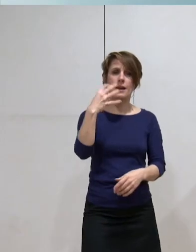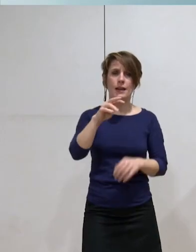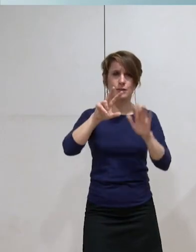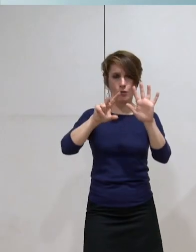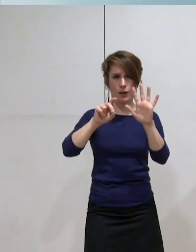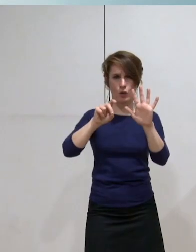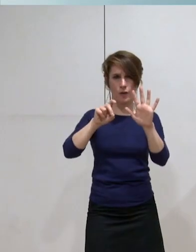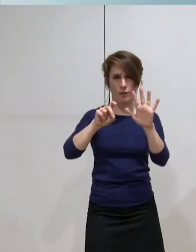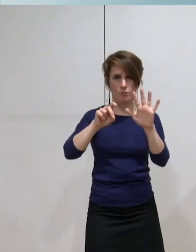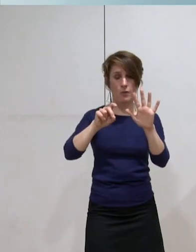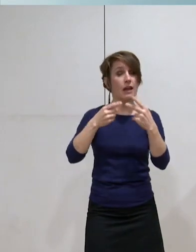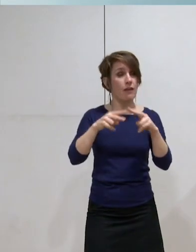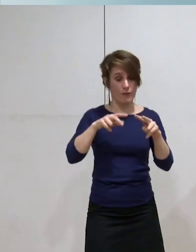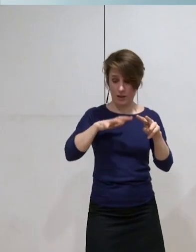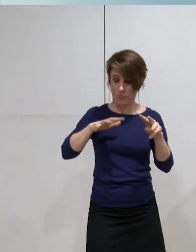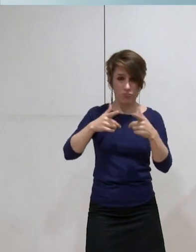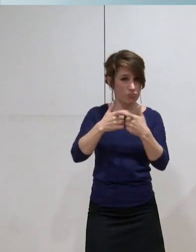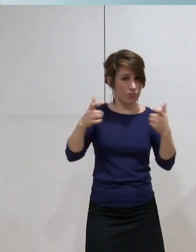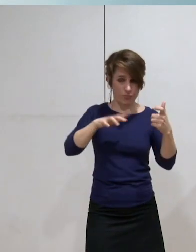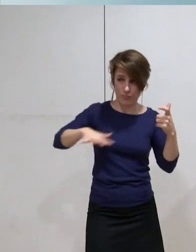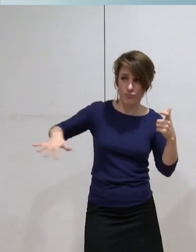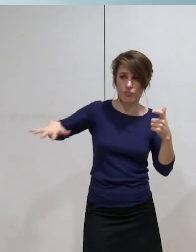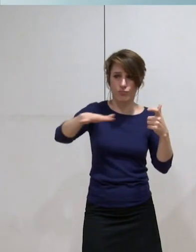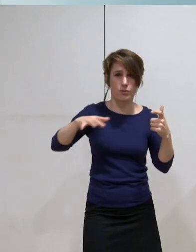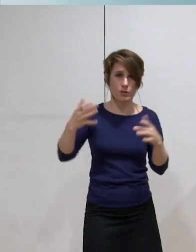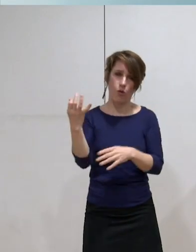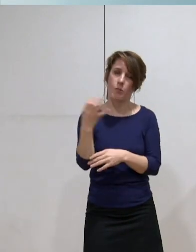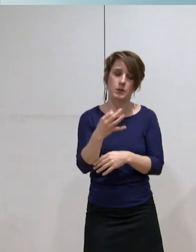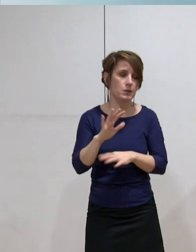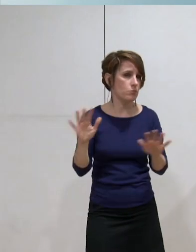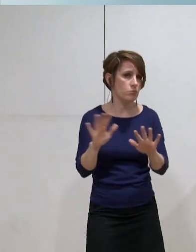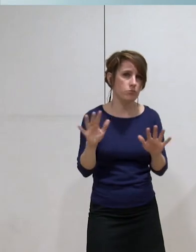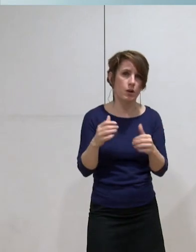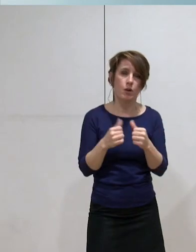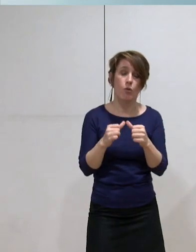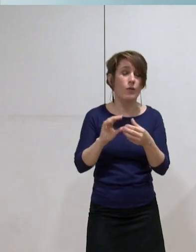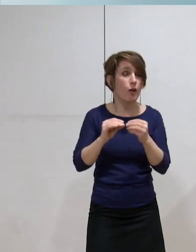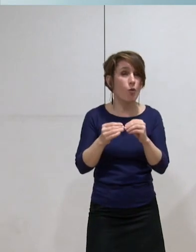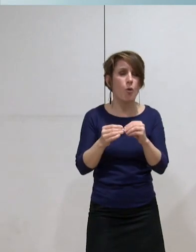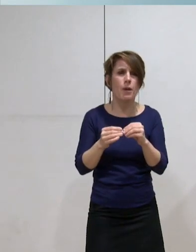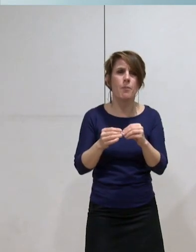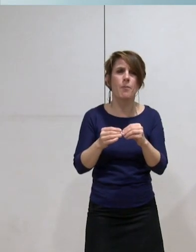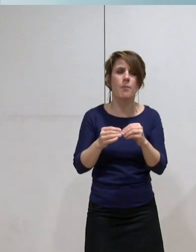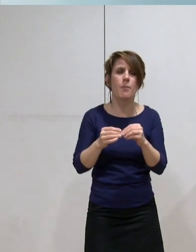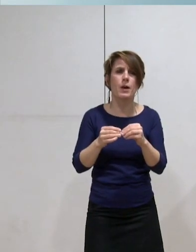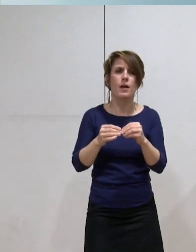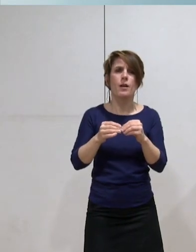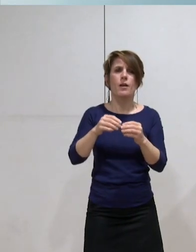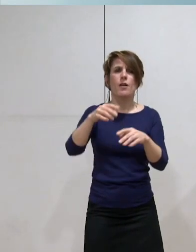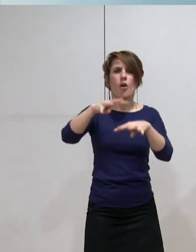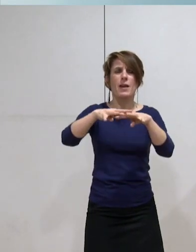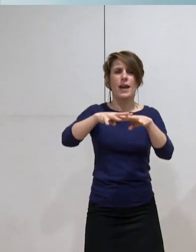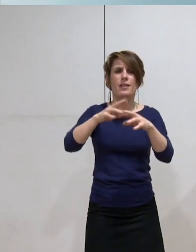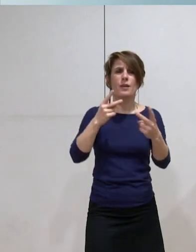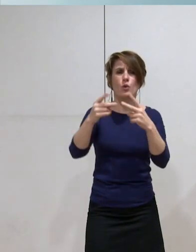entre les différentes collectivités locales toute tendance confondue sur la nécessité de faire sauter le goulot d'étranglement du Rondeau en